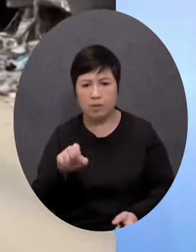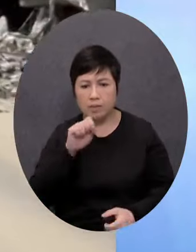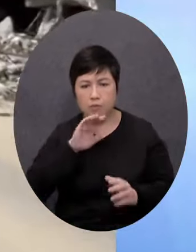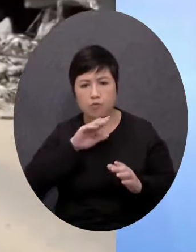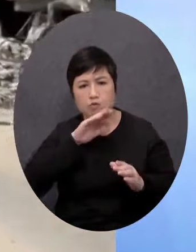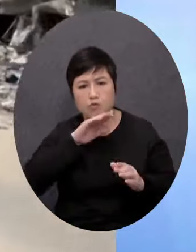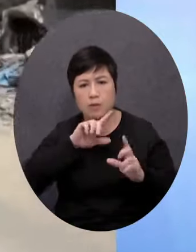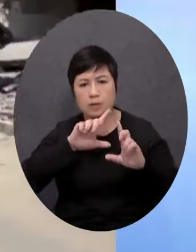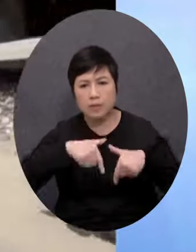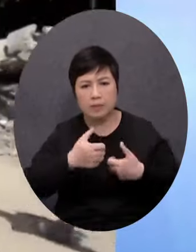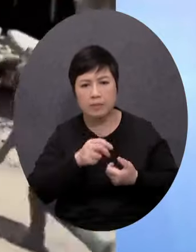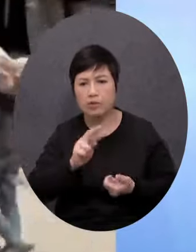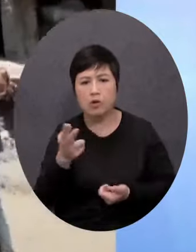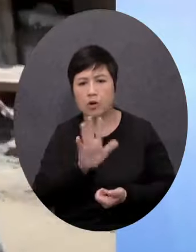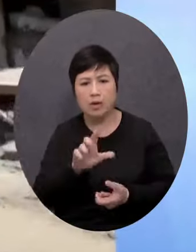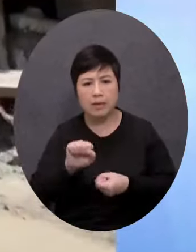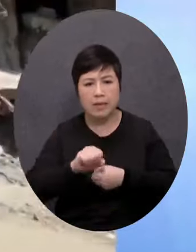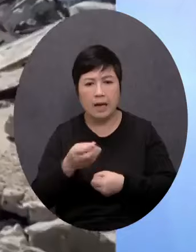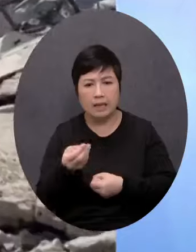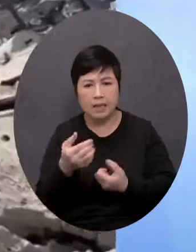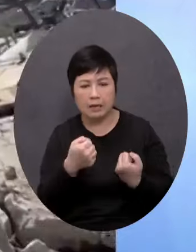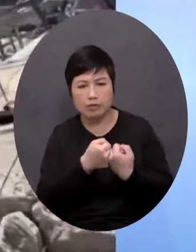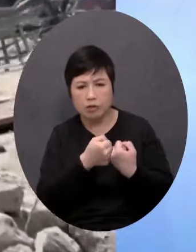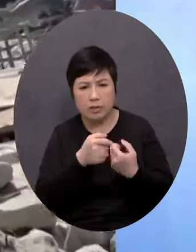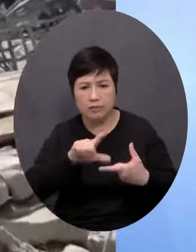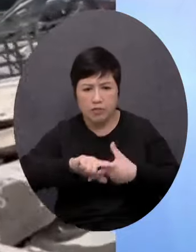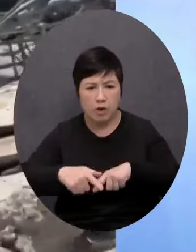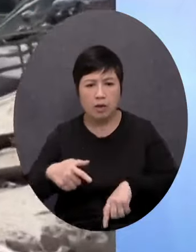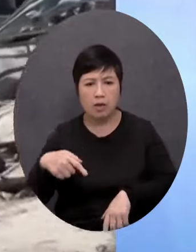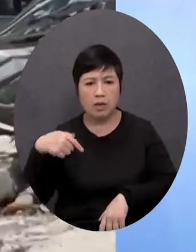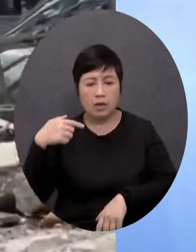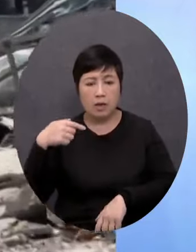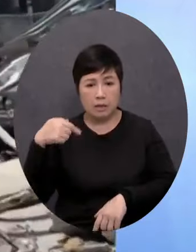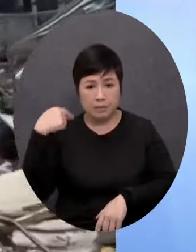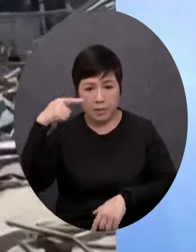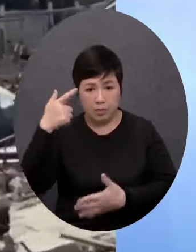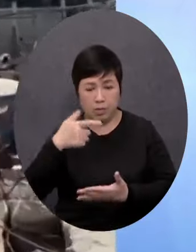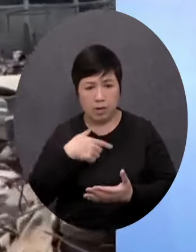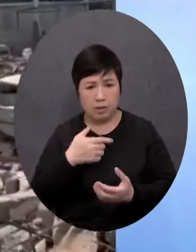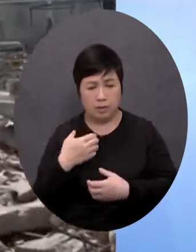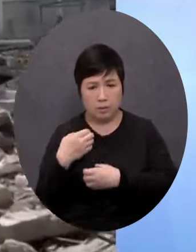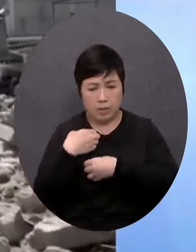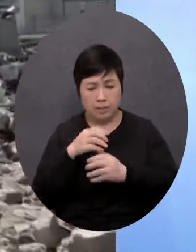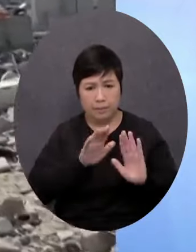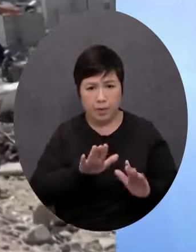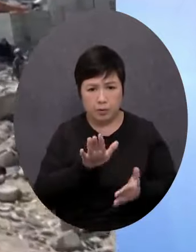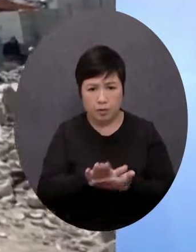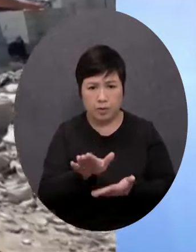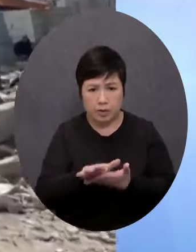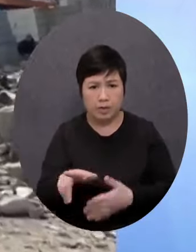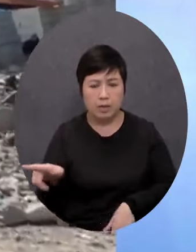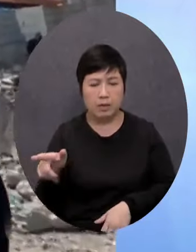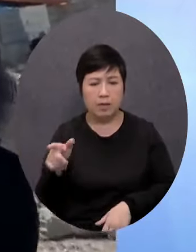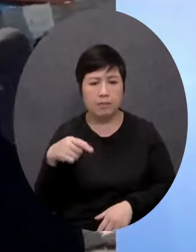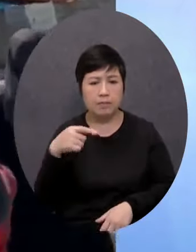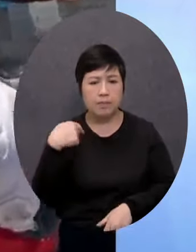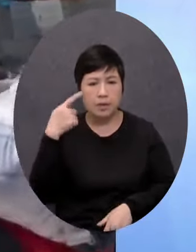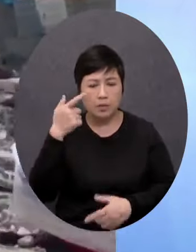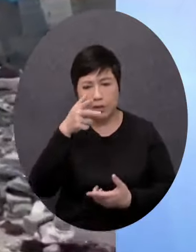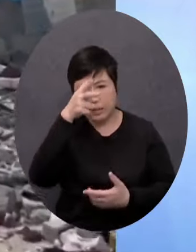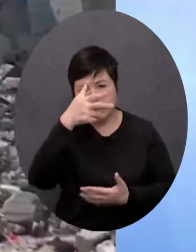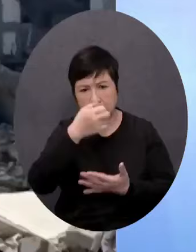唔改變喺加沙嘅作戰方式，華府會唔會取消軍事援助？柯比就指美方嘅政策